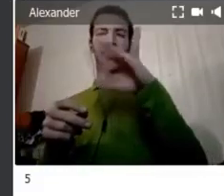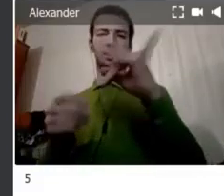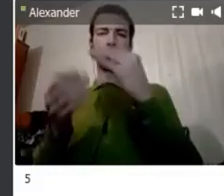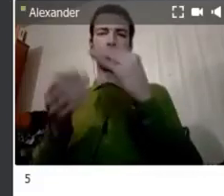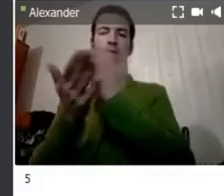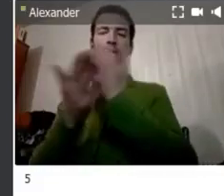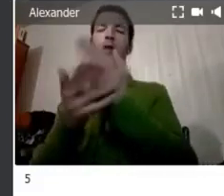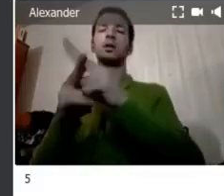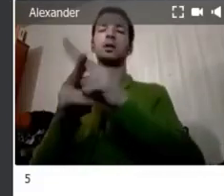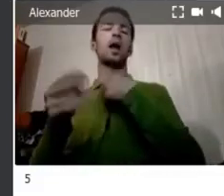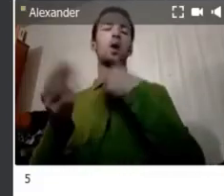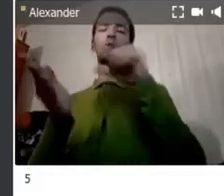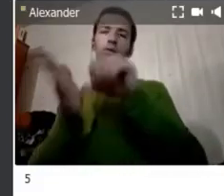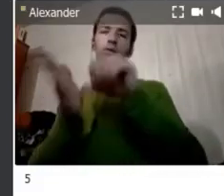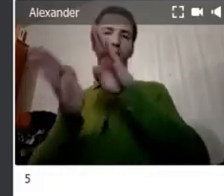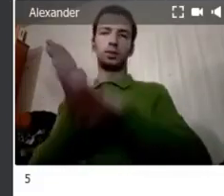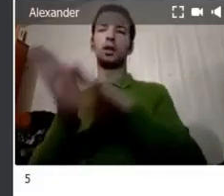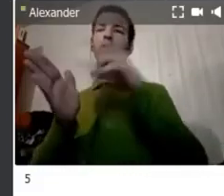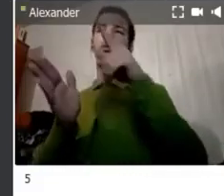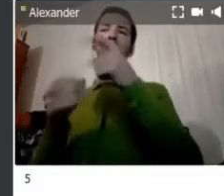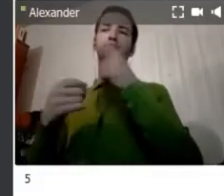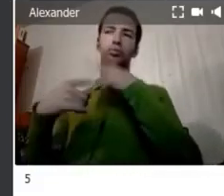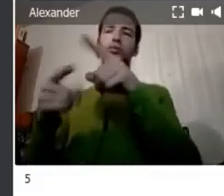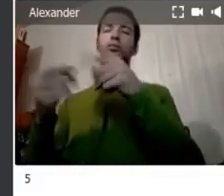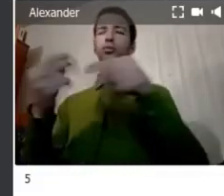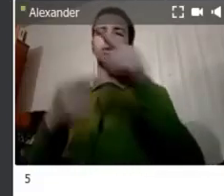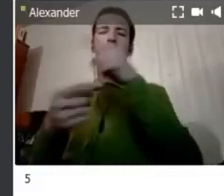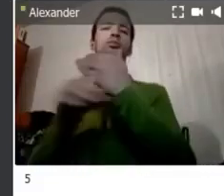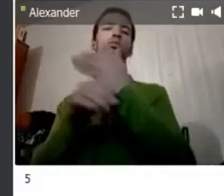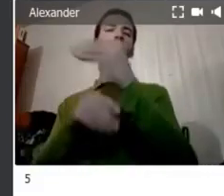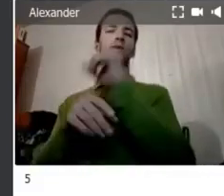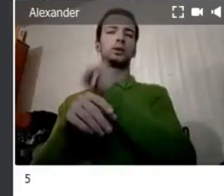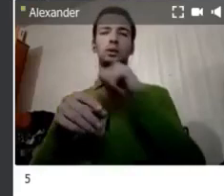мне, это того стоит. Итак, погнали. Самое интересное.